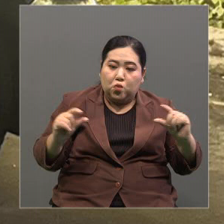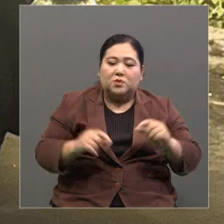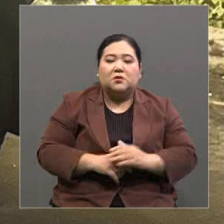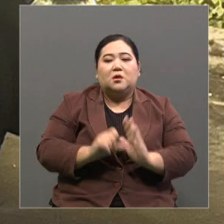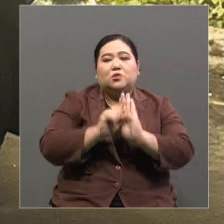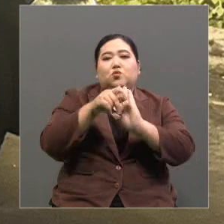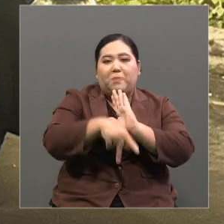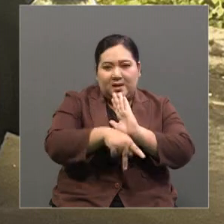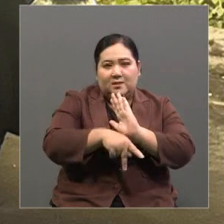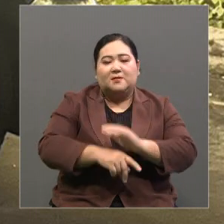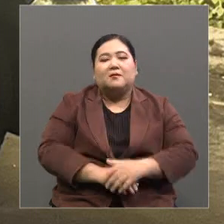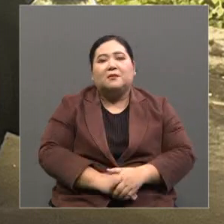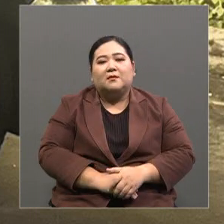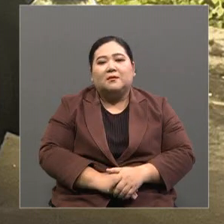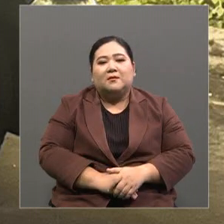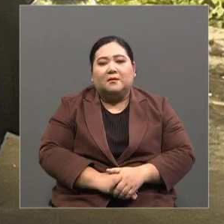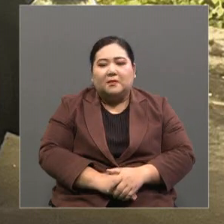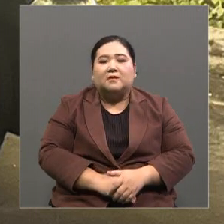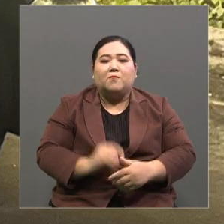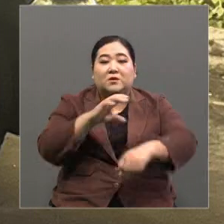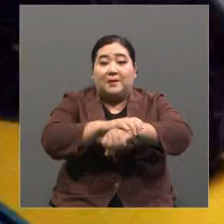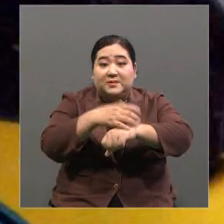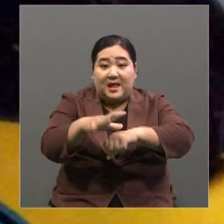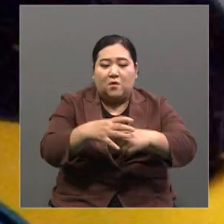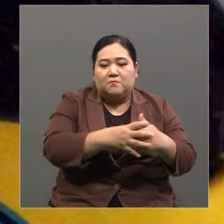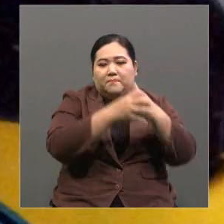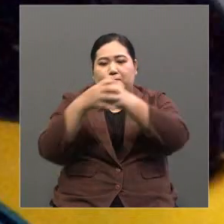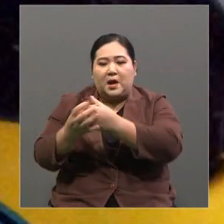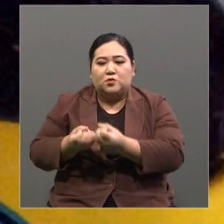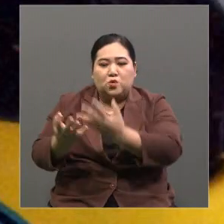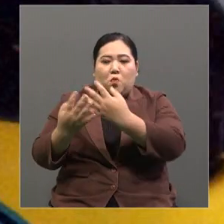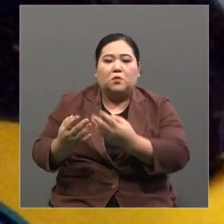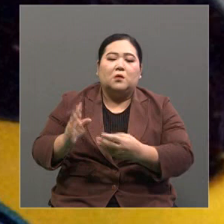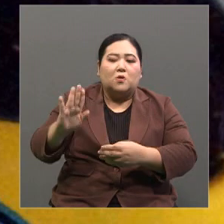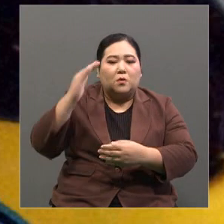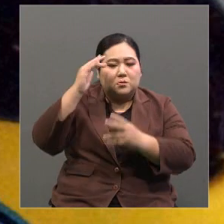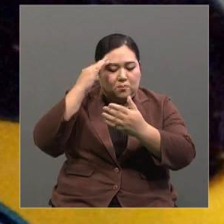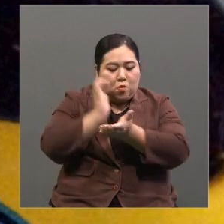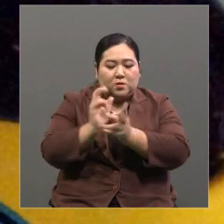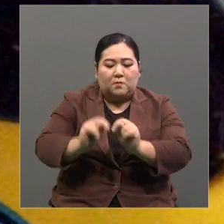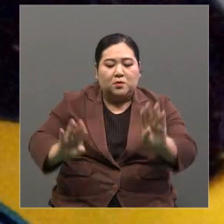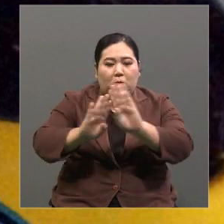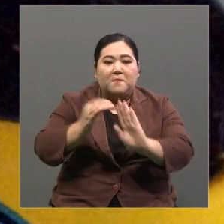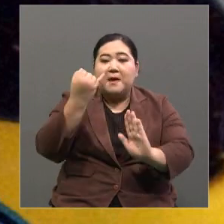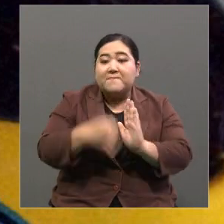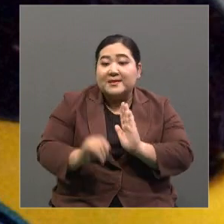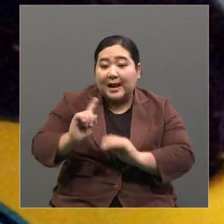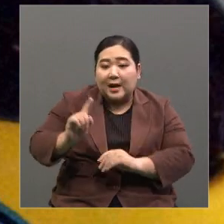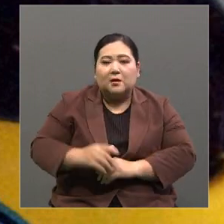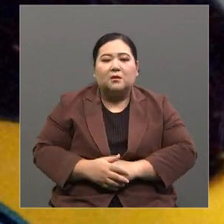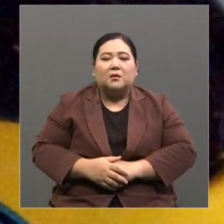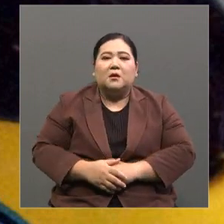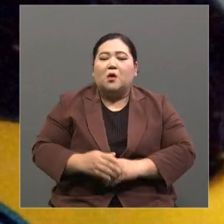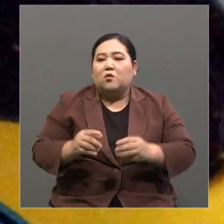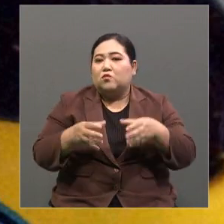เนี่ยเจ้าหน้าที่ตำรวจได้นำตัวผู้ต้องหาส่งพนักงานสอบสวนสภ.เมืองนครปฐมดำเนินคดีข้อหาร่วมกันฉ้อโกงโดยแสดงตน